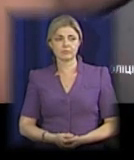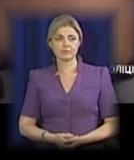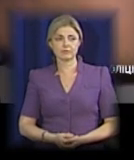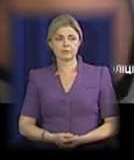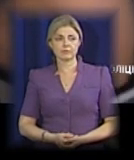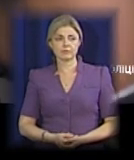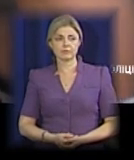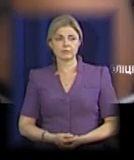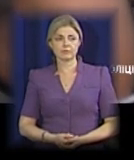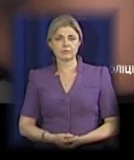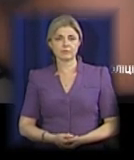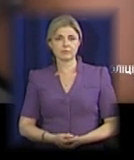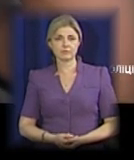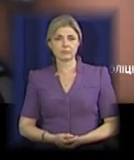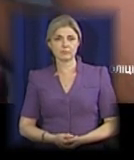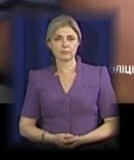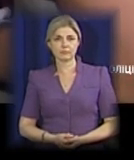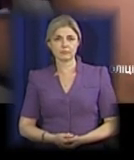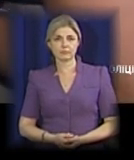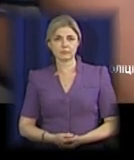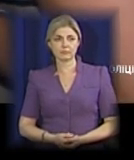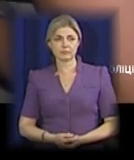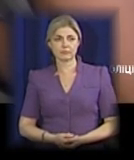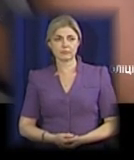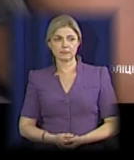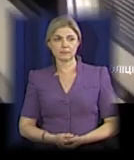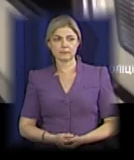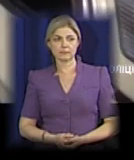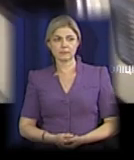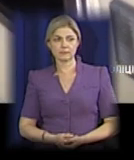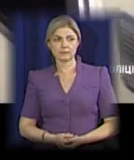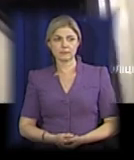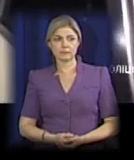Так. Воєнний Брайан Моріс – найкращий плавці в майбутніх змаганнях. Але стосунки були.